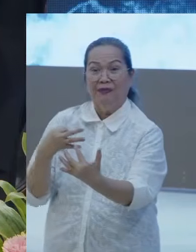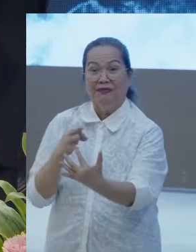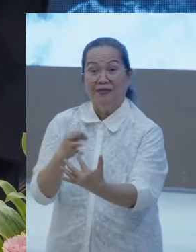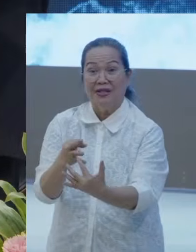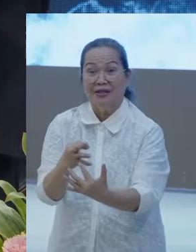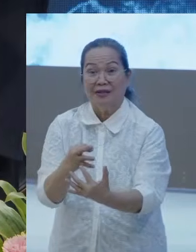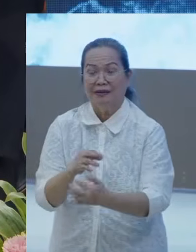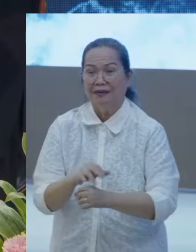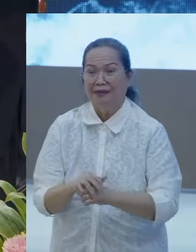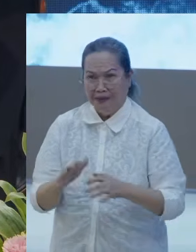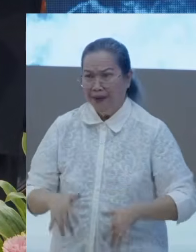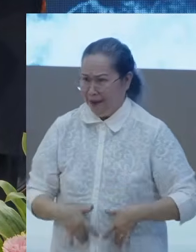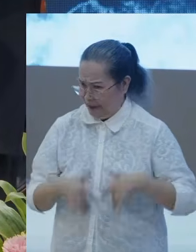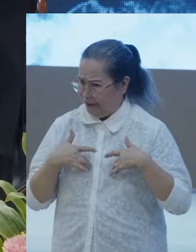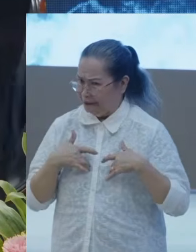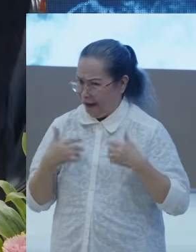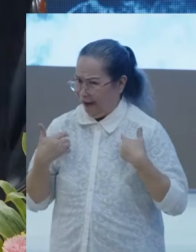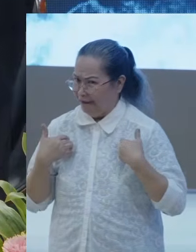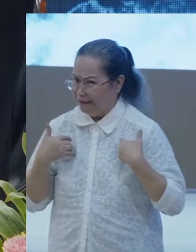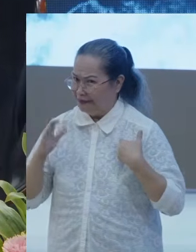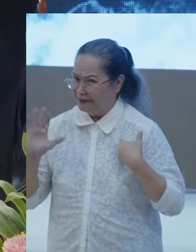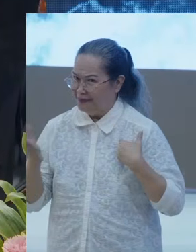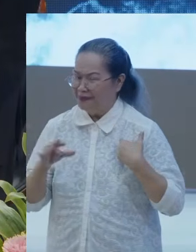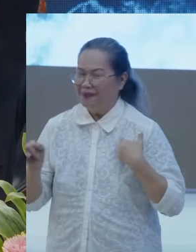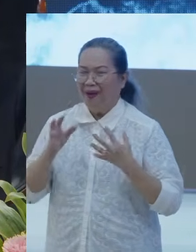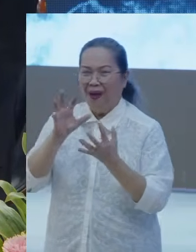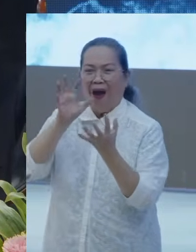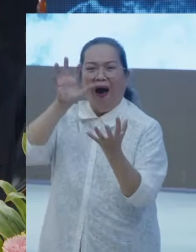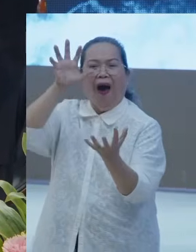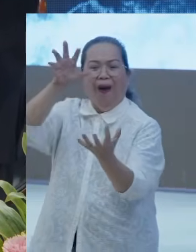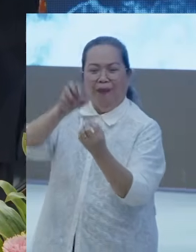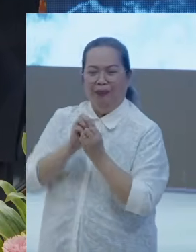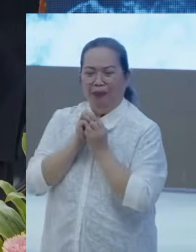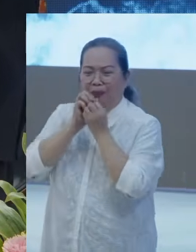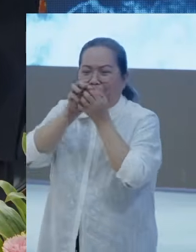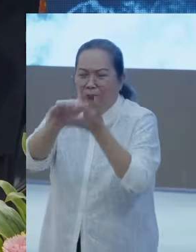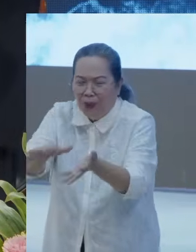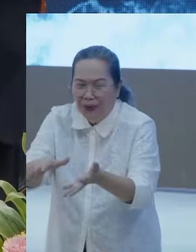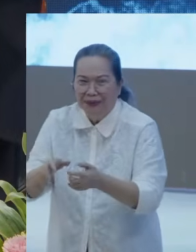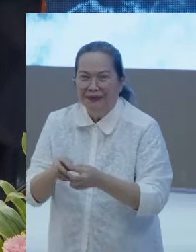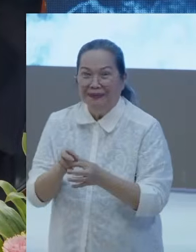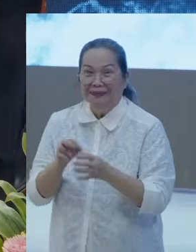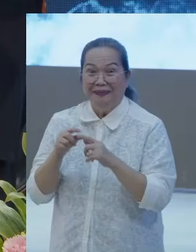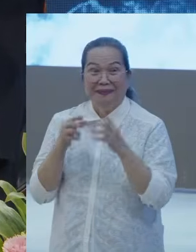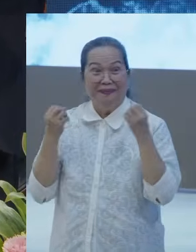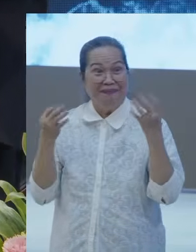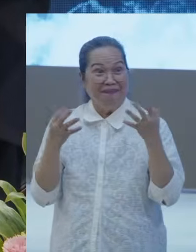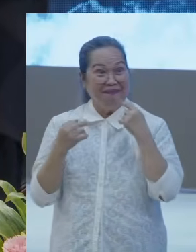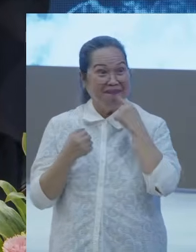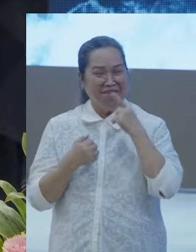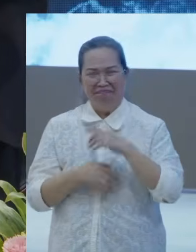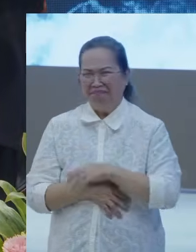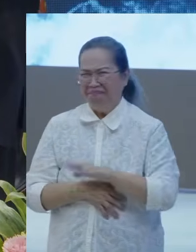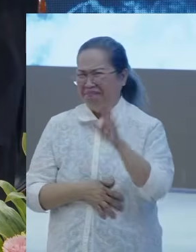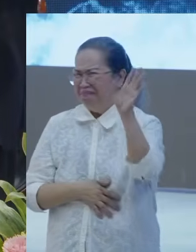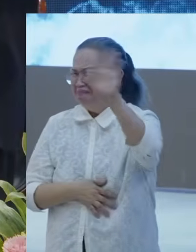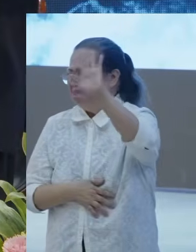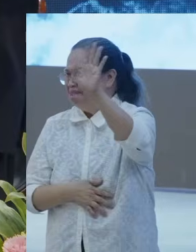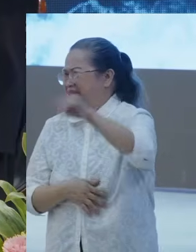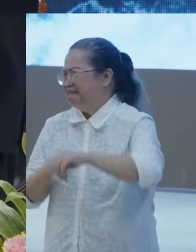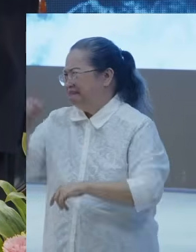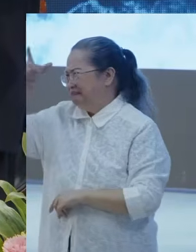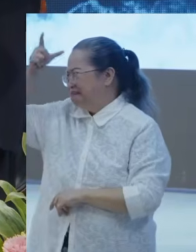balyena, at sila ay nabuhay hanggang sila ay iluwal. Pero maraming nagsasabi, hindi, myth lang yan,